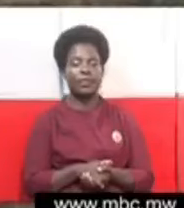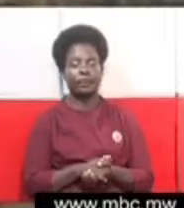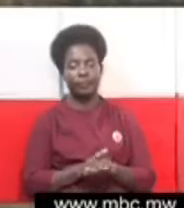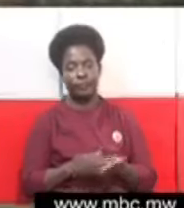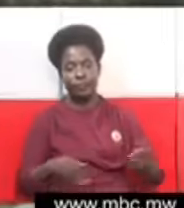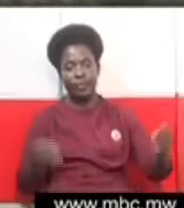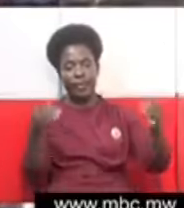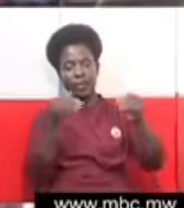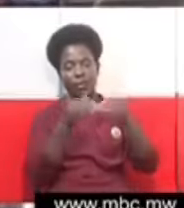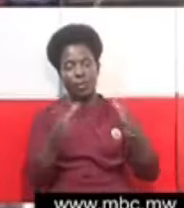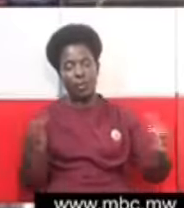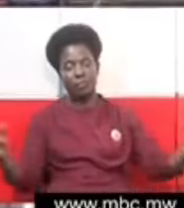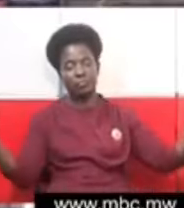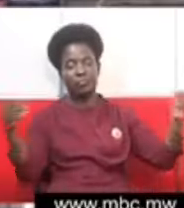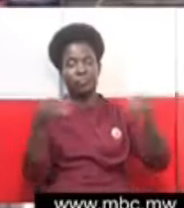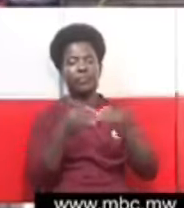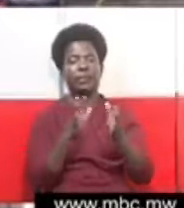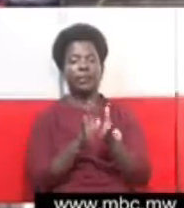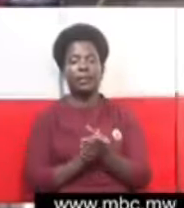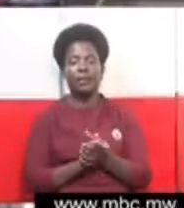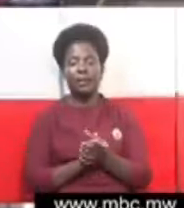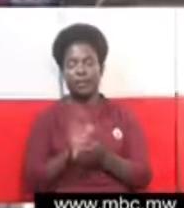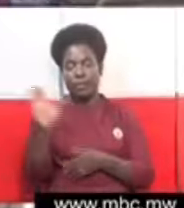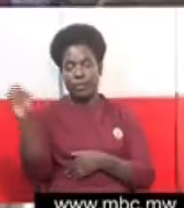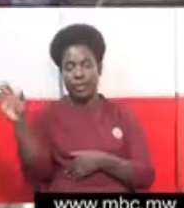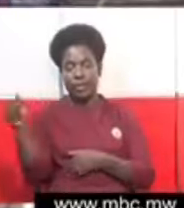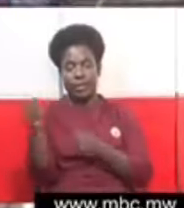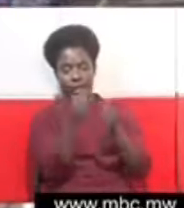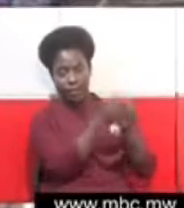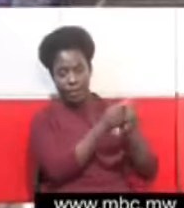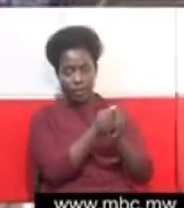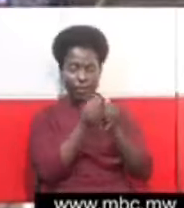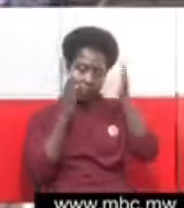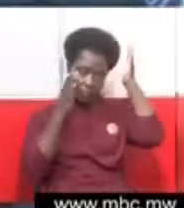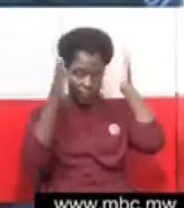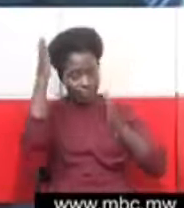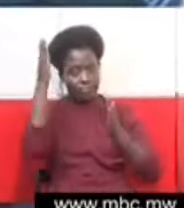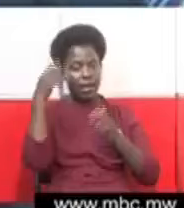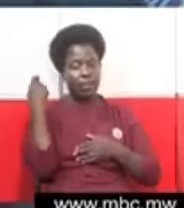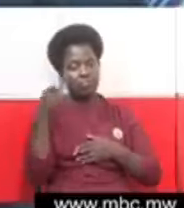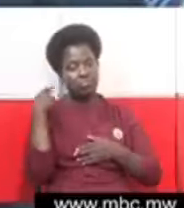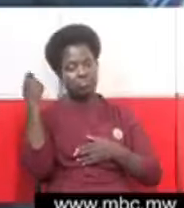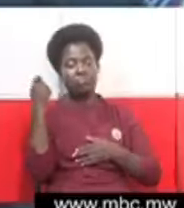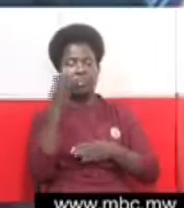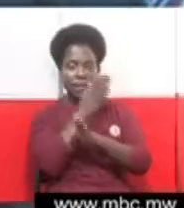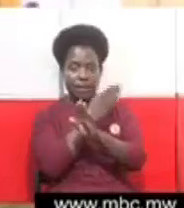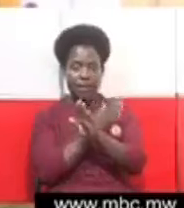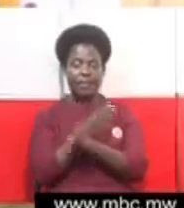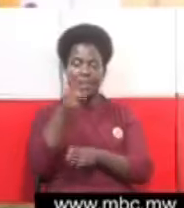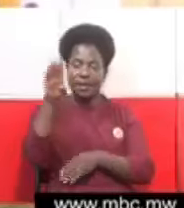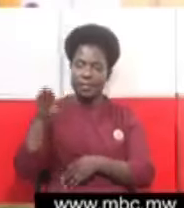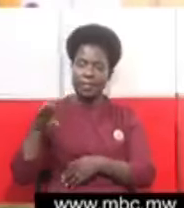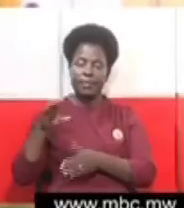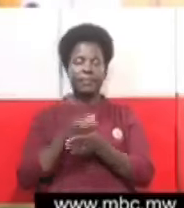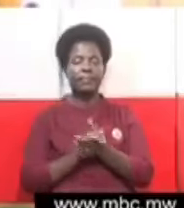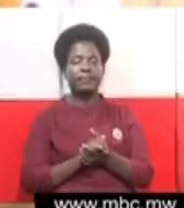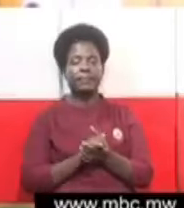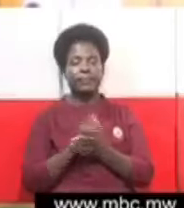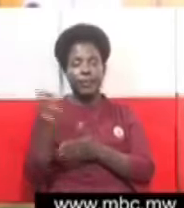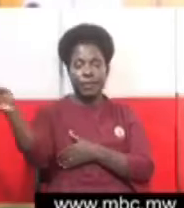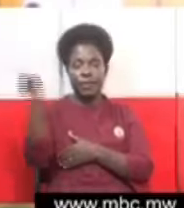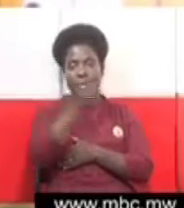Msonkhano wabweretsa pamodzi aepiskopi oposa 25 aku Malawi, Zambia komanso Zimbabwe. Koma siku